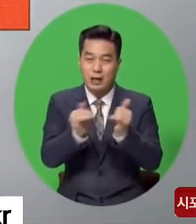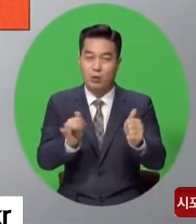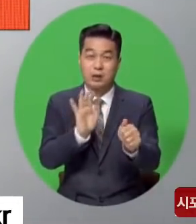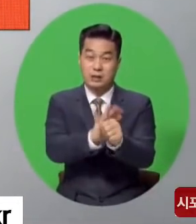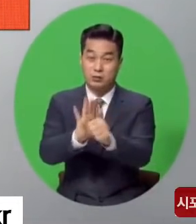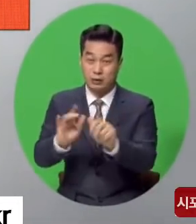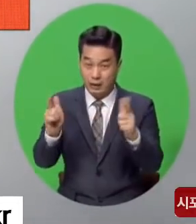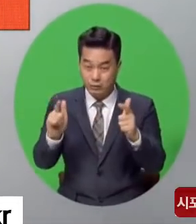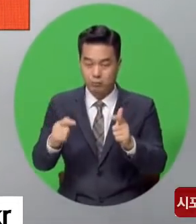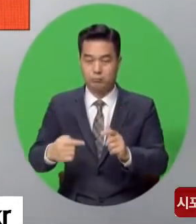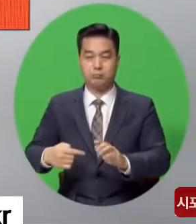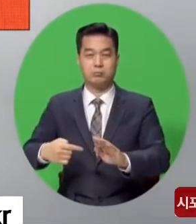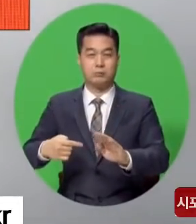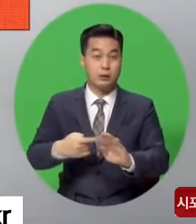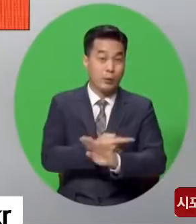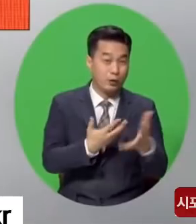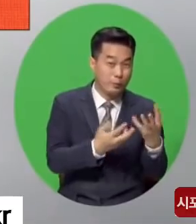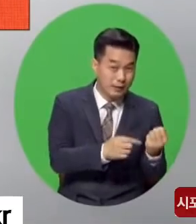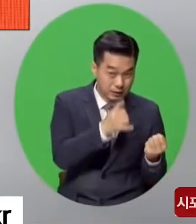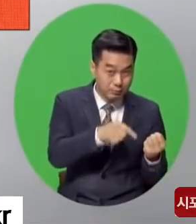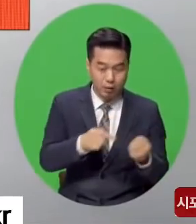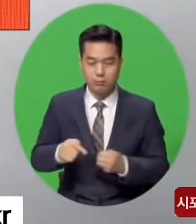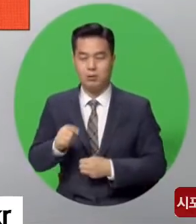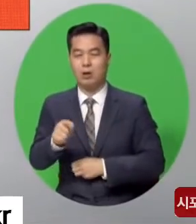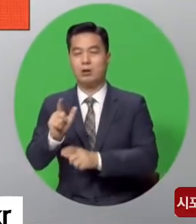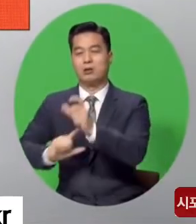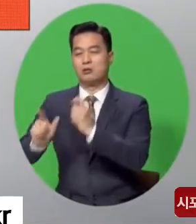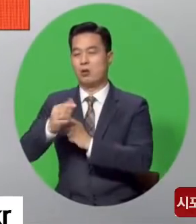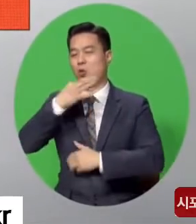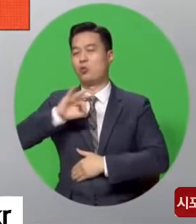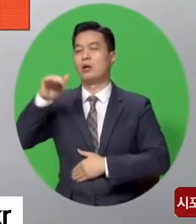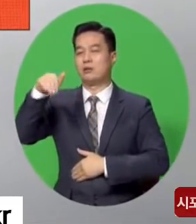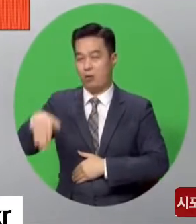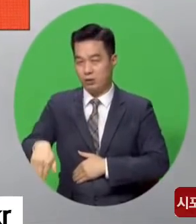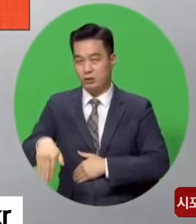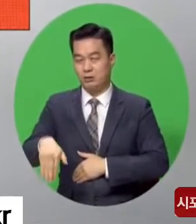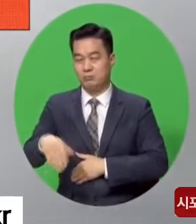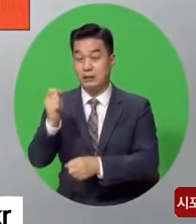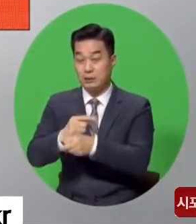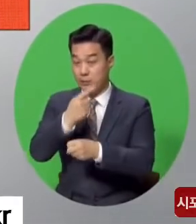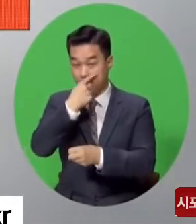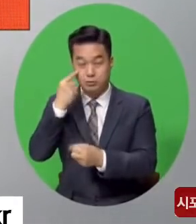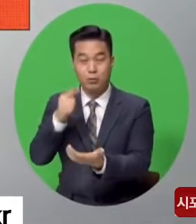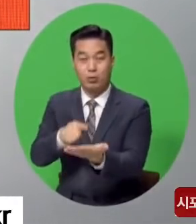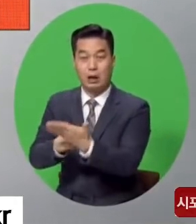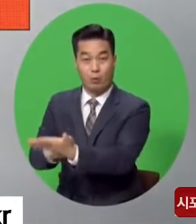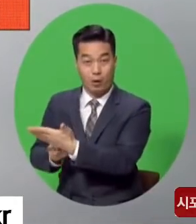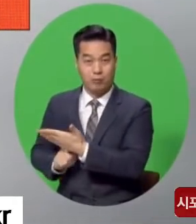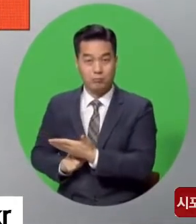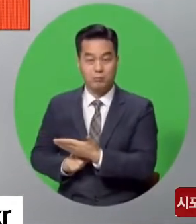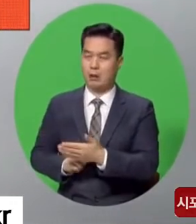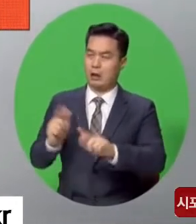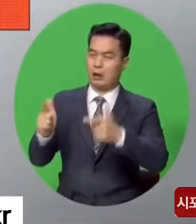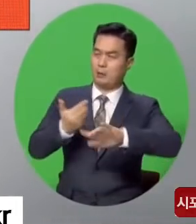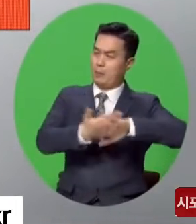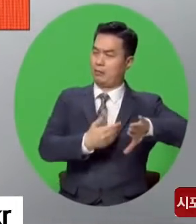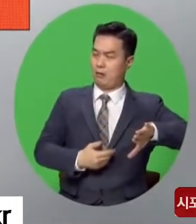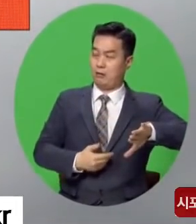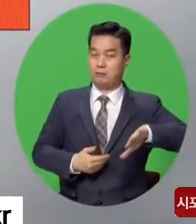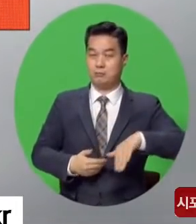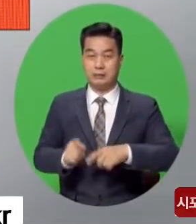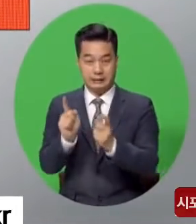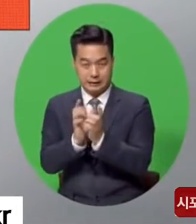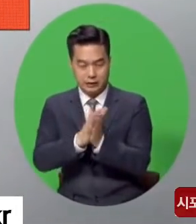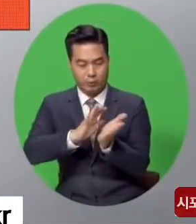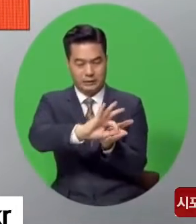그거 지원하는 말고도 것에 많이 있습니다, 대표님. 비해서는 네. 훨씬 더그 효과가 떨어진다는 건 이미 증명이 돼 있지 않습니까? 반대입니다. 차라리